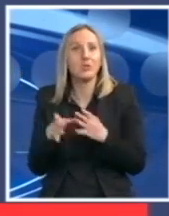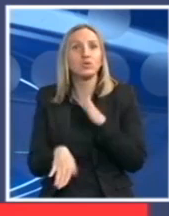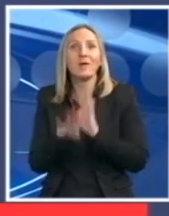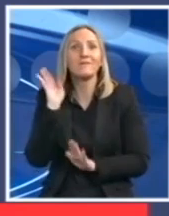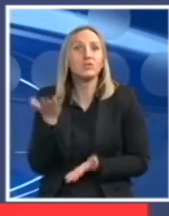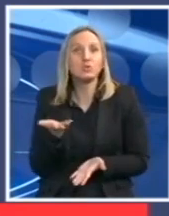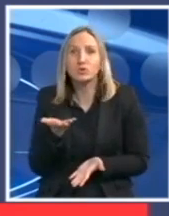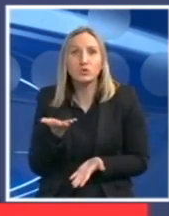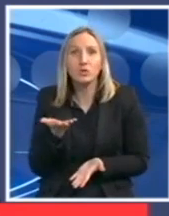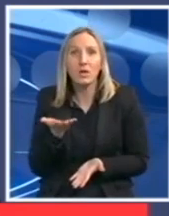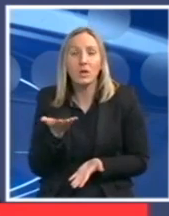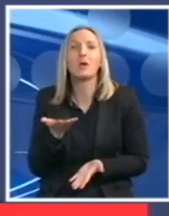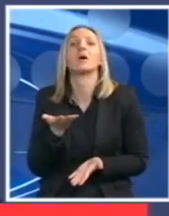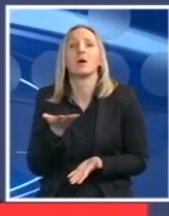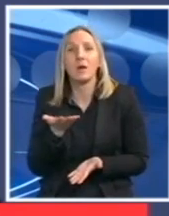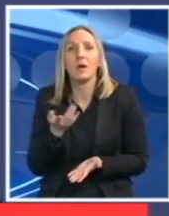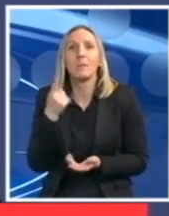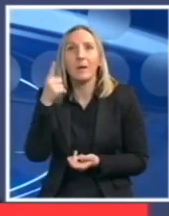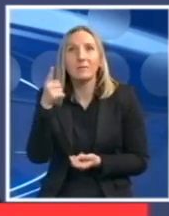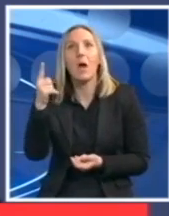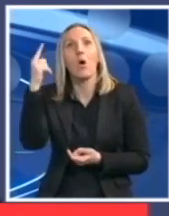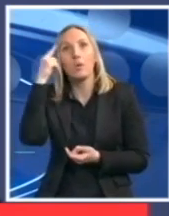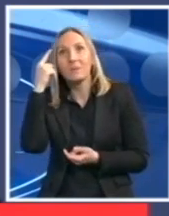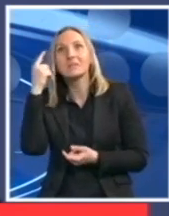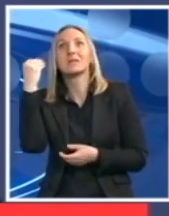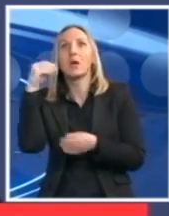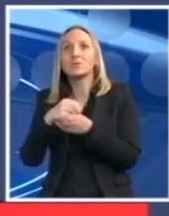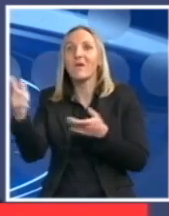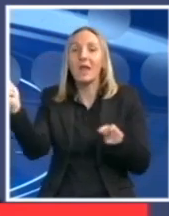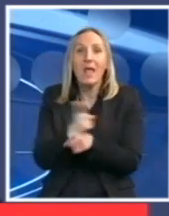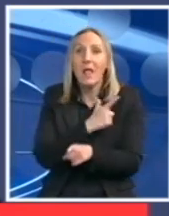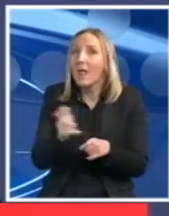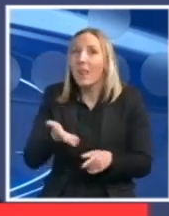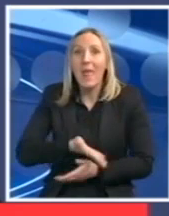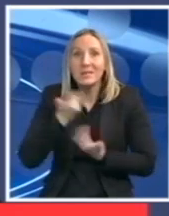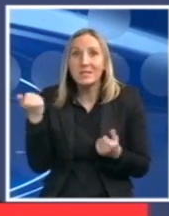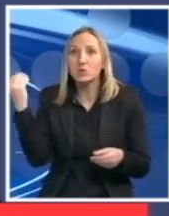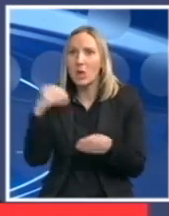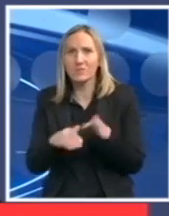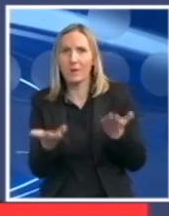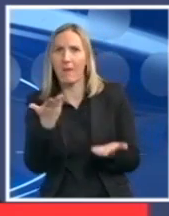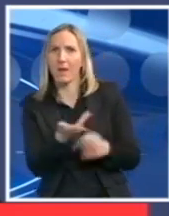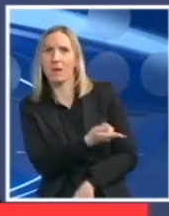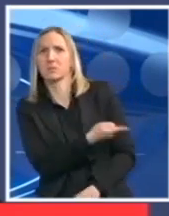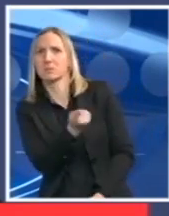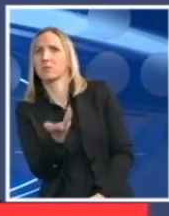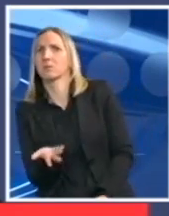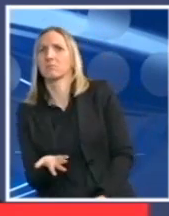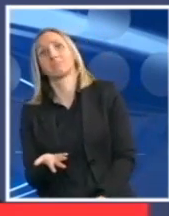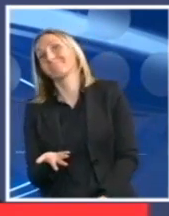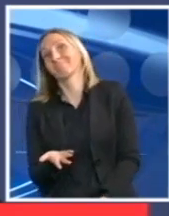da doživi da je nešto velika nestašica, onda odjednom se pokaže u magacini i